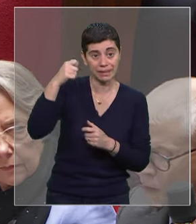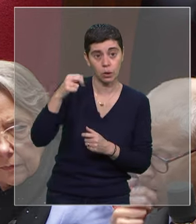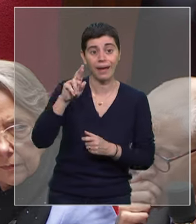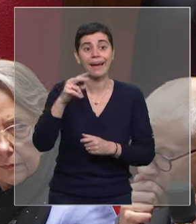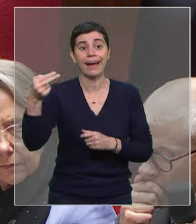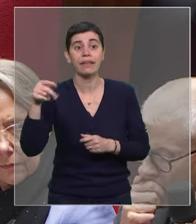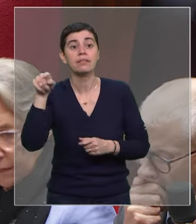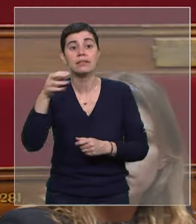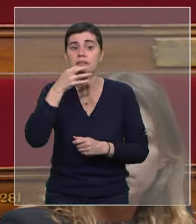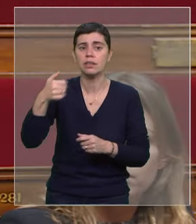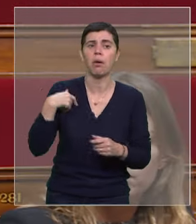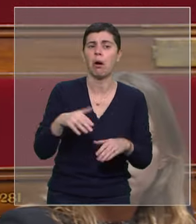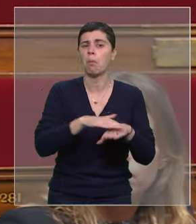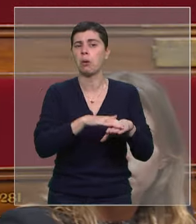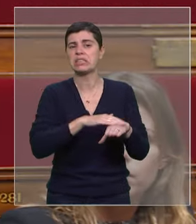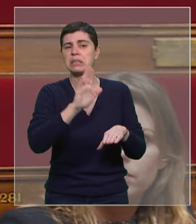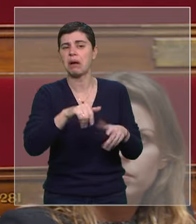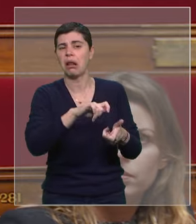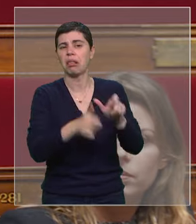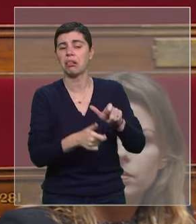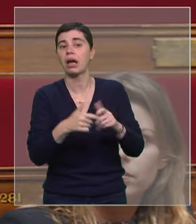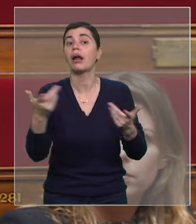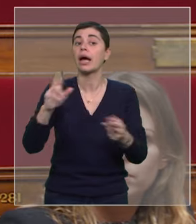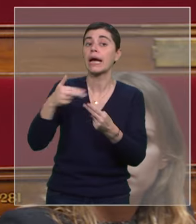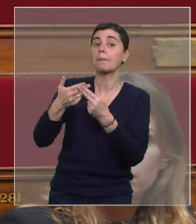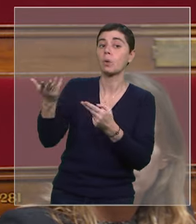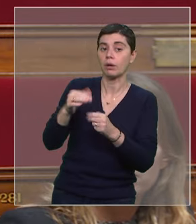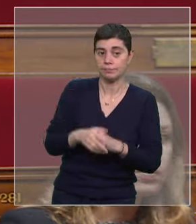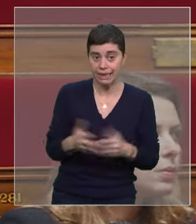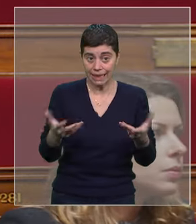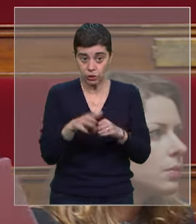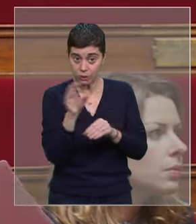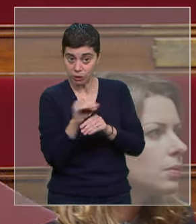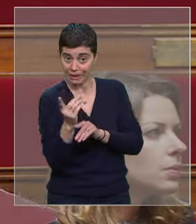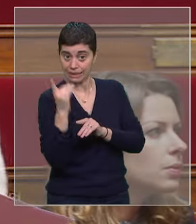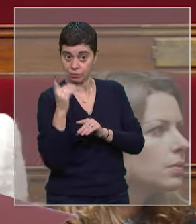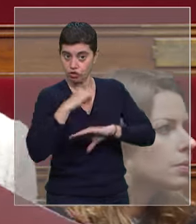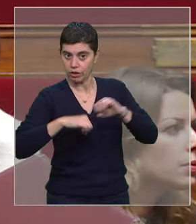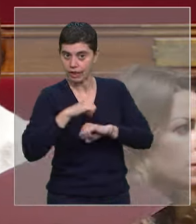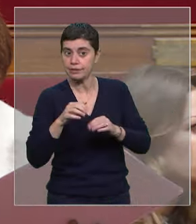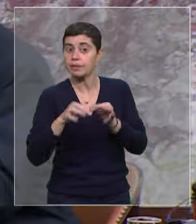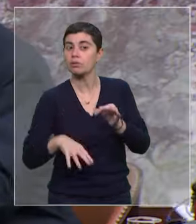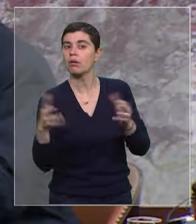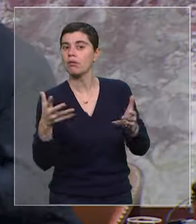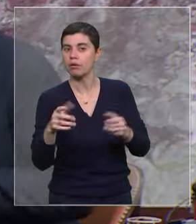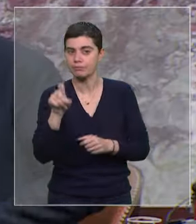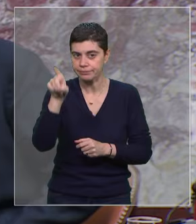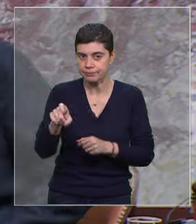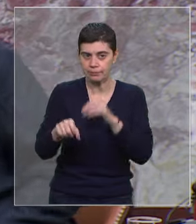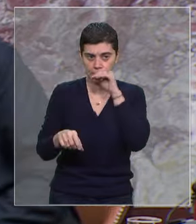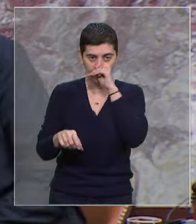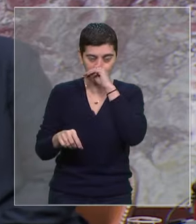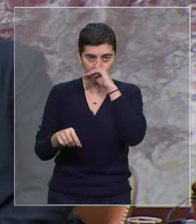qui parle de défaillance politique et qu'émane-t-il de la réunion de sécurité qui s'est tenue dimanche ? Merci beaucoup.